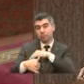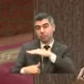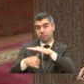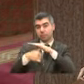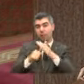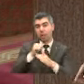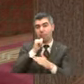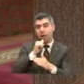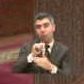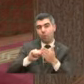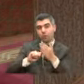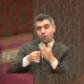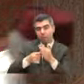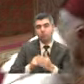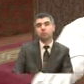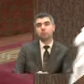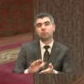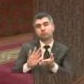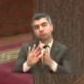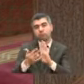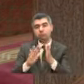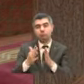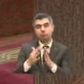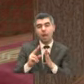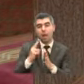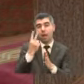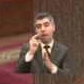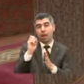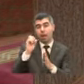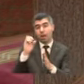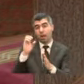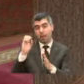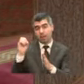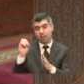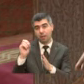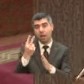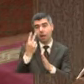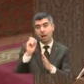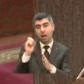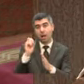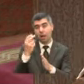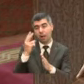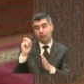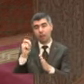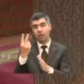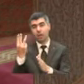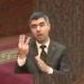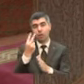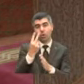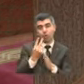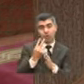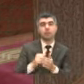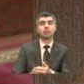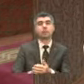والماء الصريح للشرب عنده من الفترة 2000 حتى 2023، يعني من هنا حتى 2023 غنحاولوا